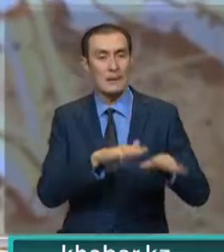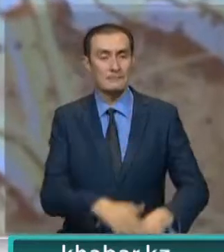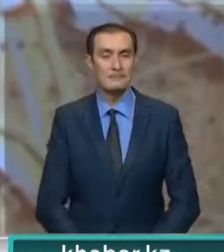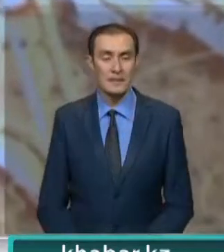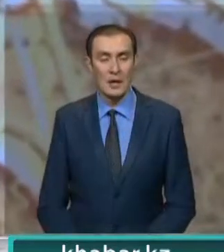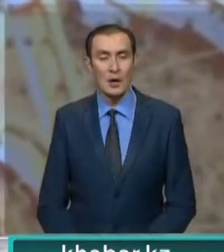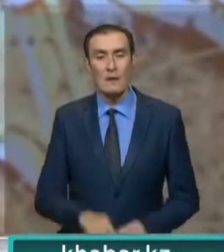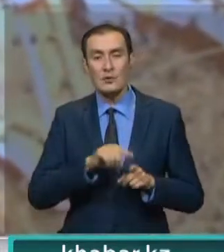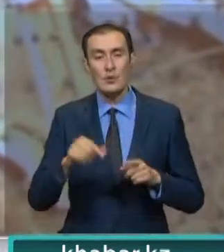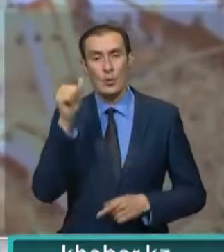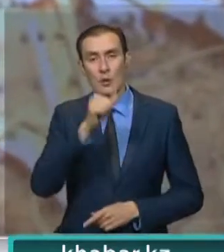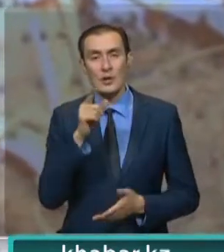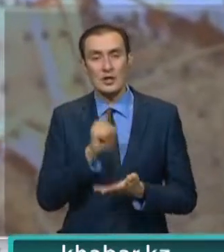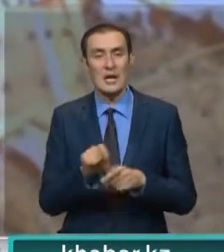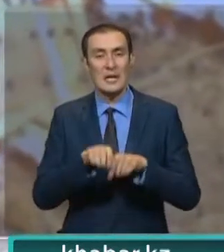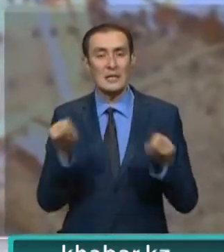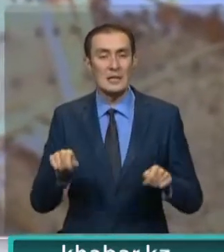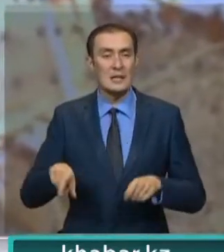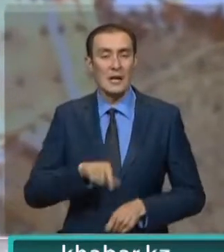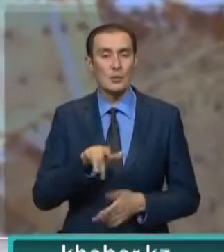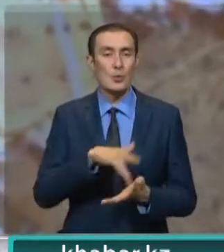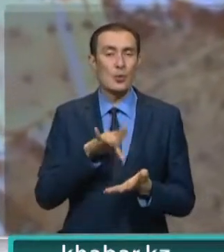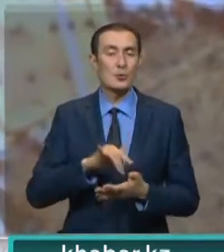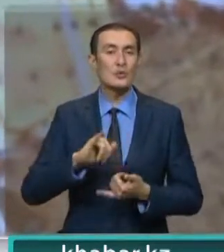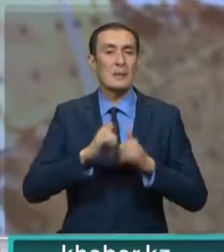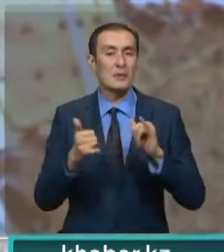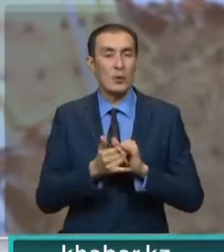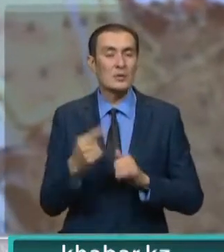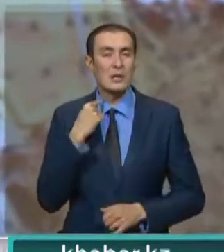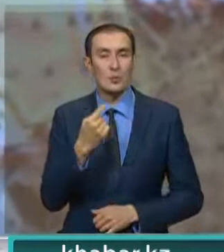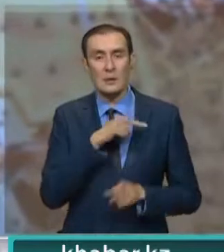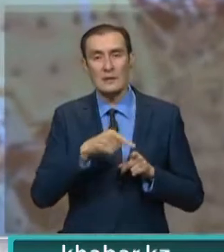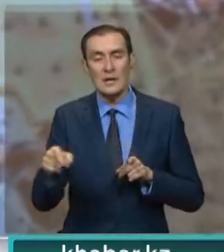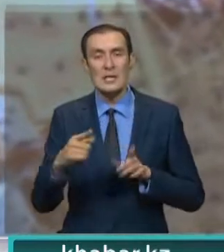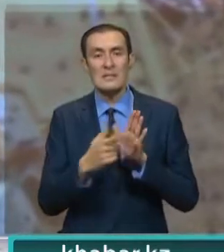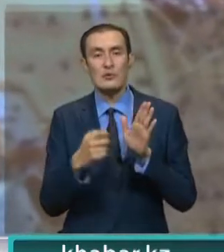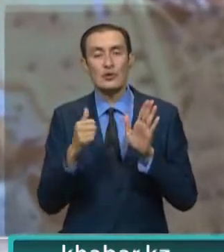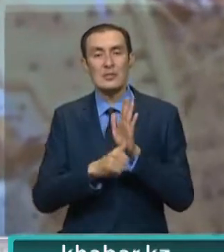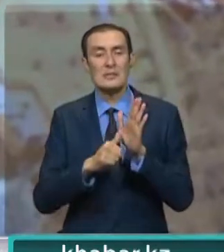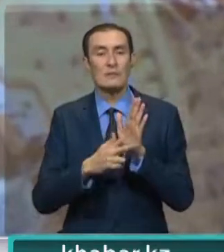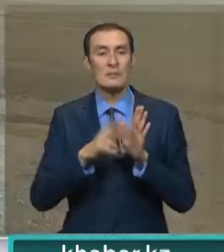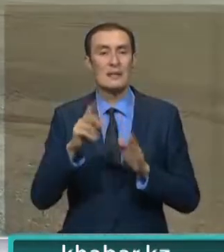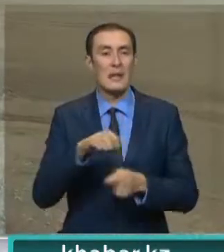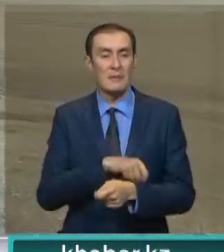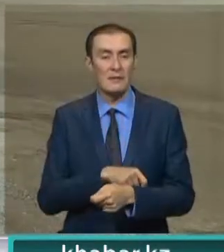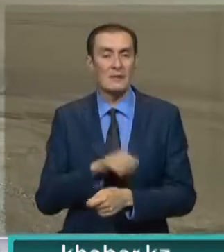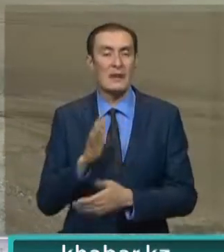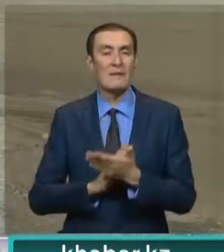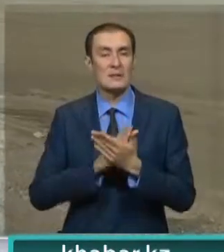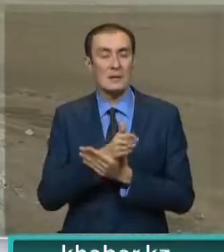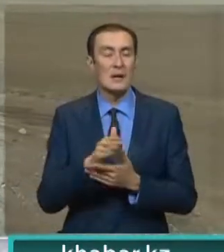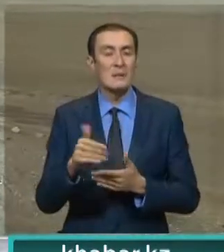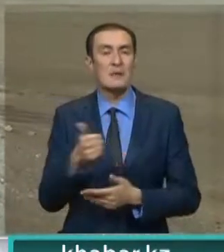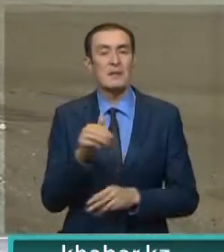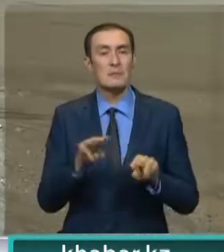до конца года должны открыть раз усть-каменогорск талдыкорган ее протяженность 768 километров об этом во время визита на восток страны доложили